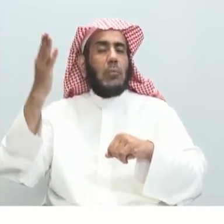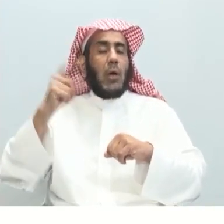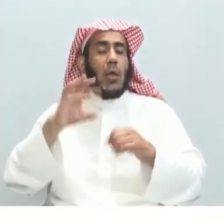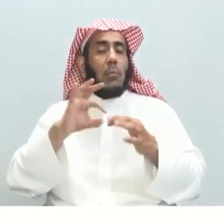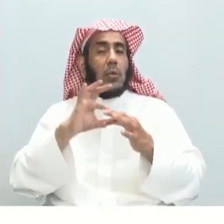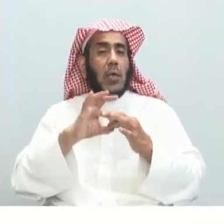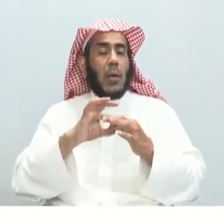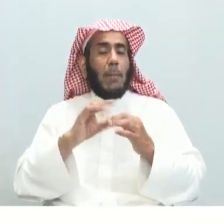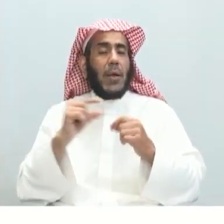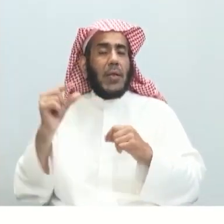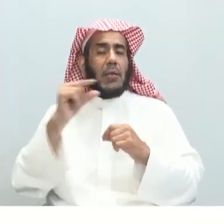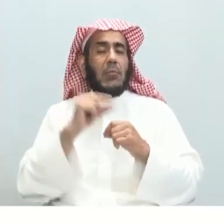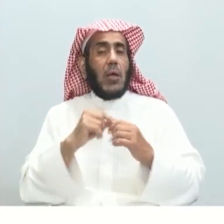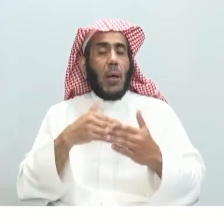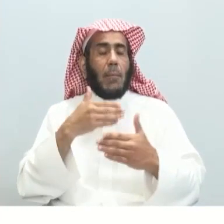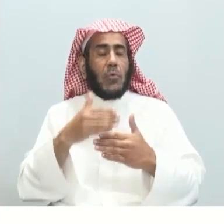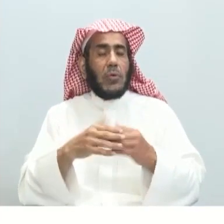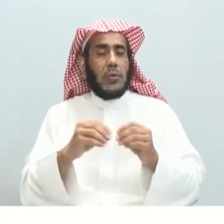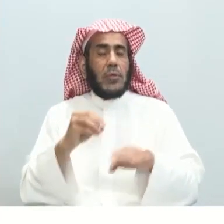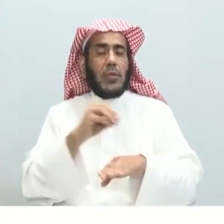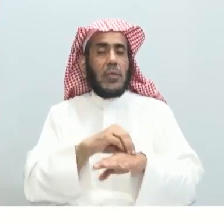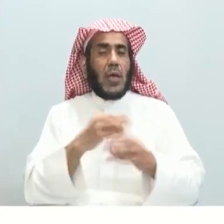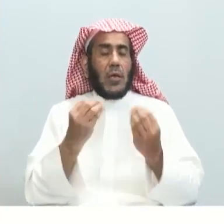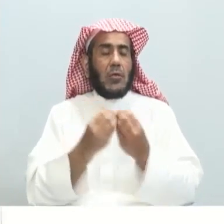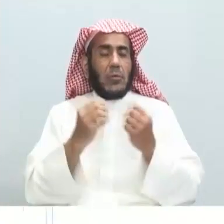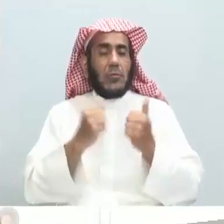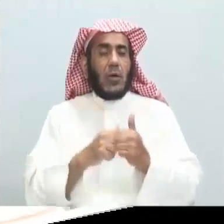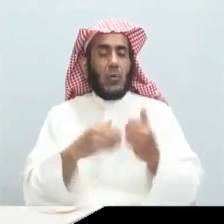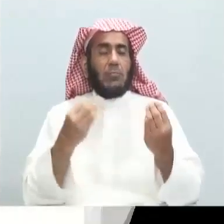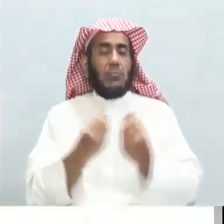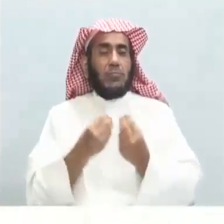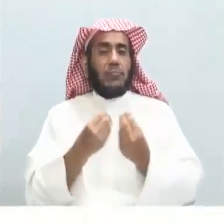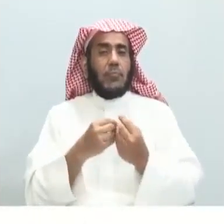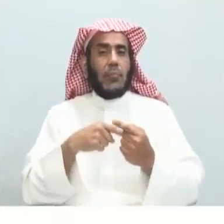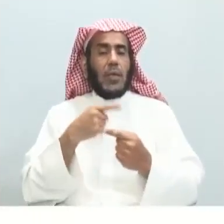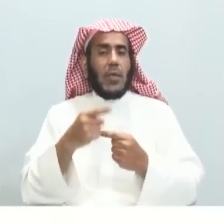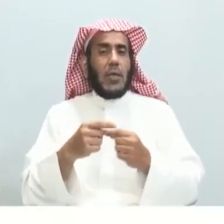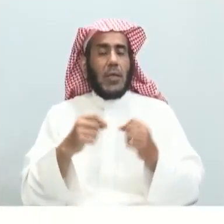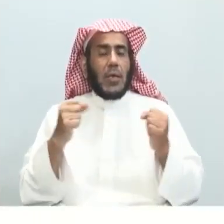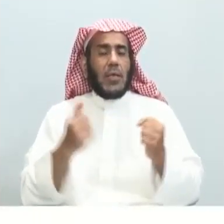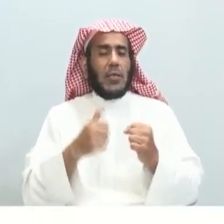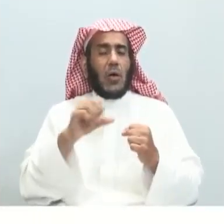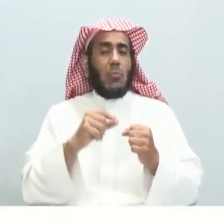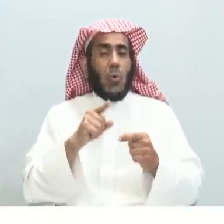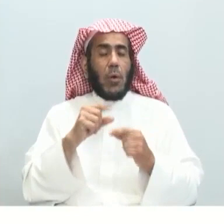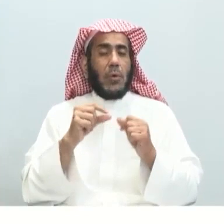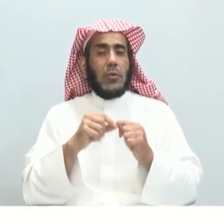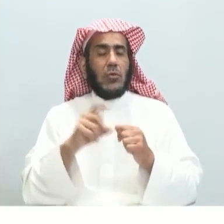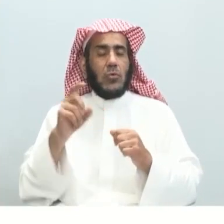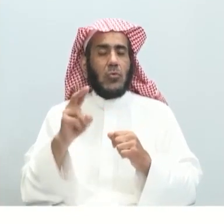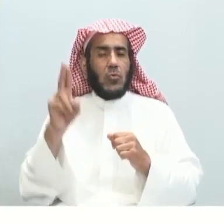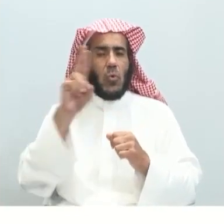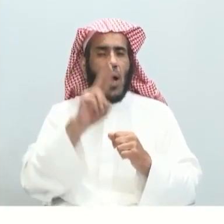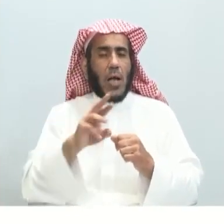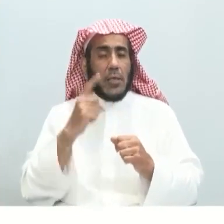ما يتعلق بهذه الكلمات بعد هذا ننتقل ايها الطلاب والطالبات واياكم الى هذا التقويم وهو عباره عن سؤال